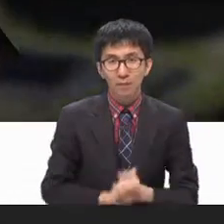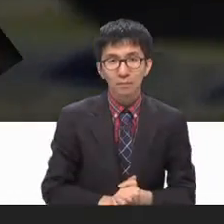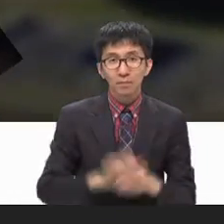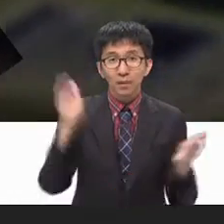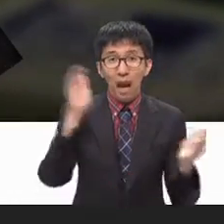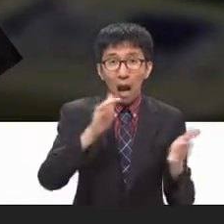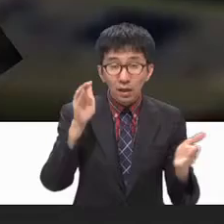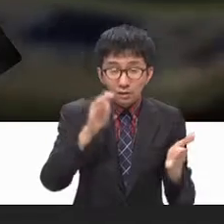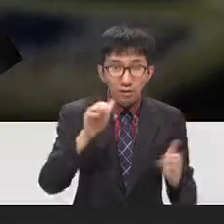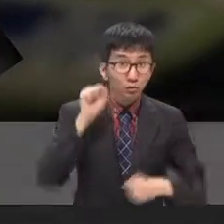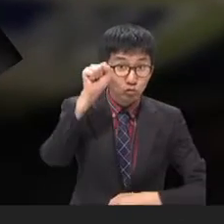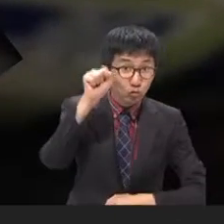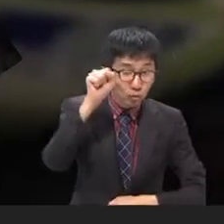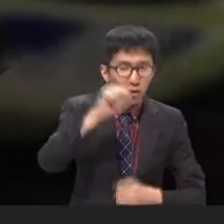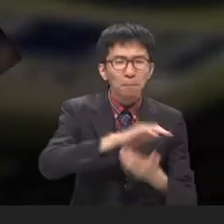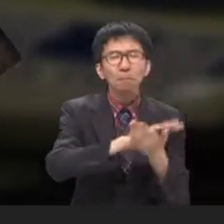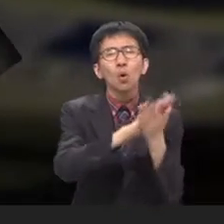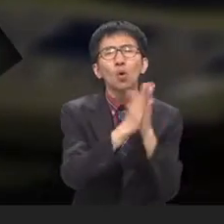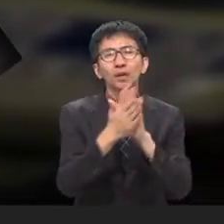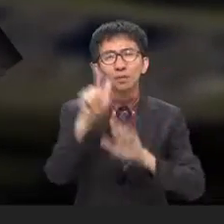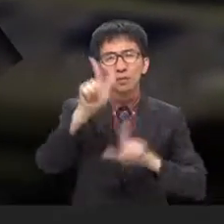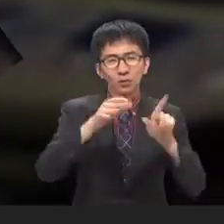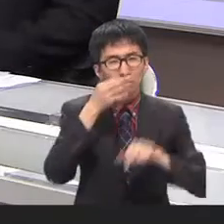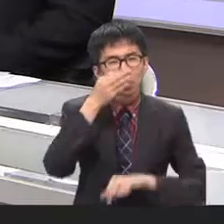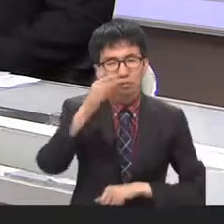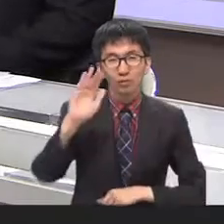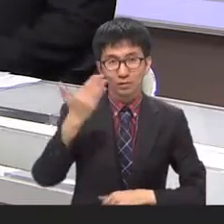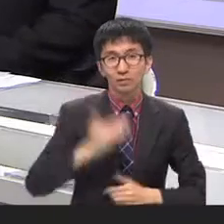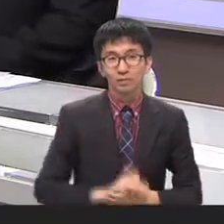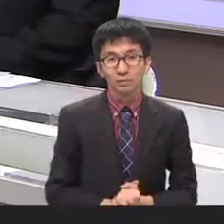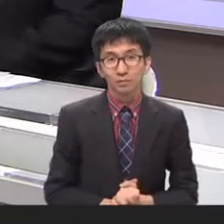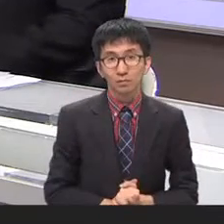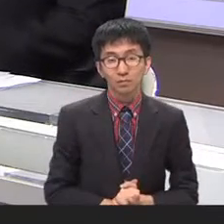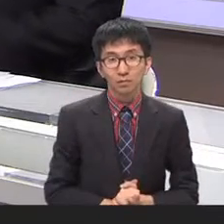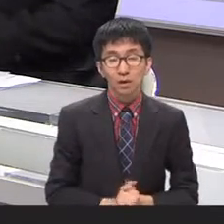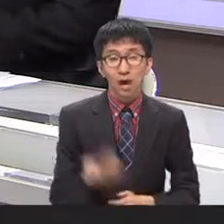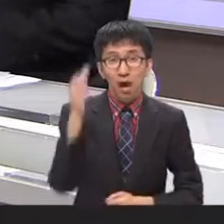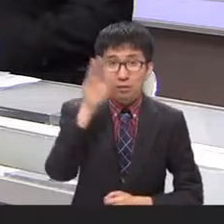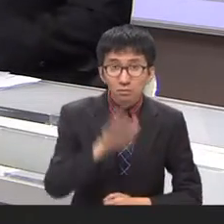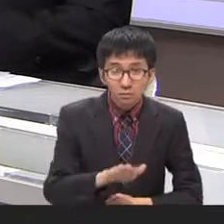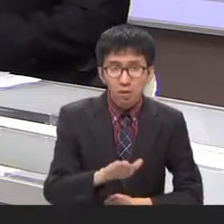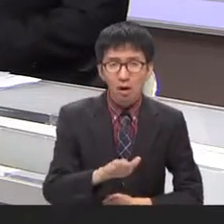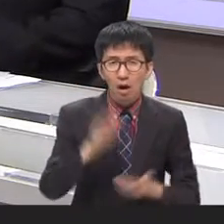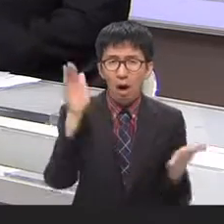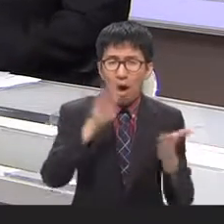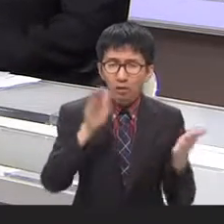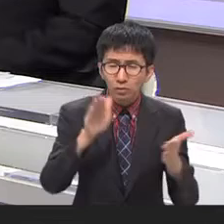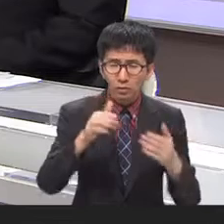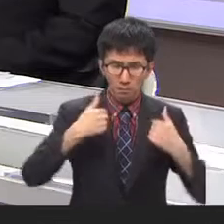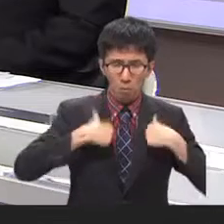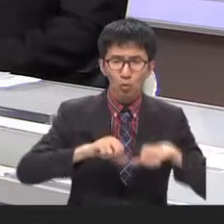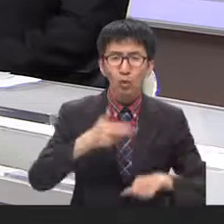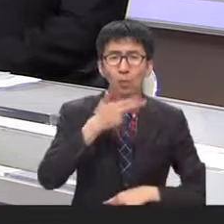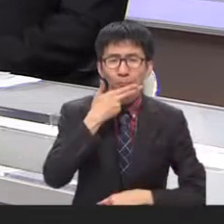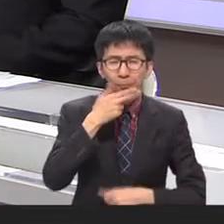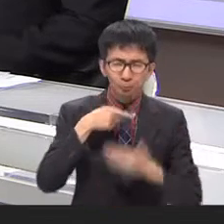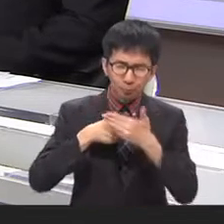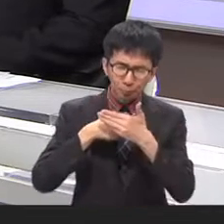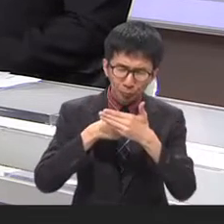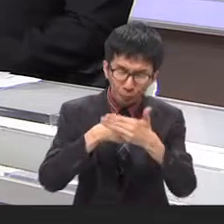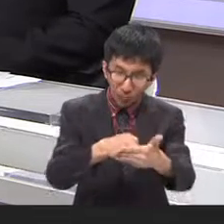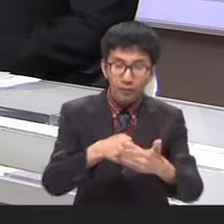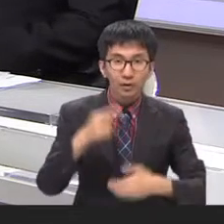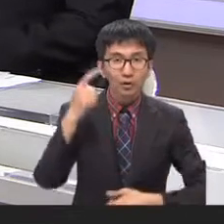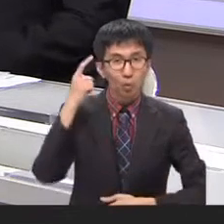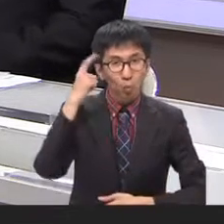보여준 한 단련 입니다 자 이럼에도 불구하고 학생들이 쉽게 물러서지 않는 모습인데요 일단 이